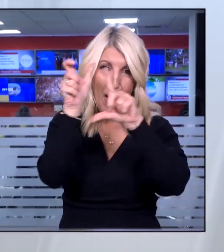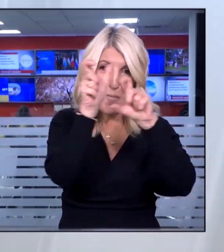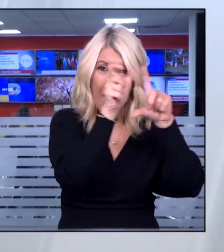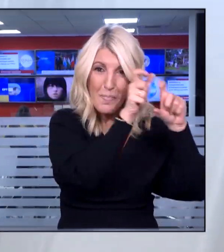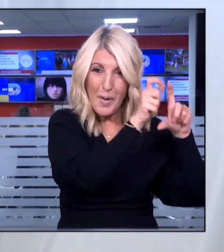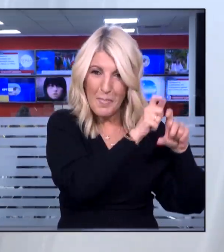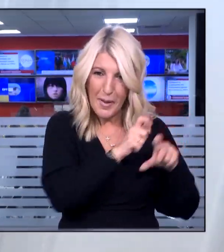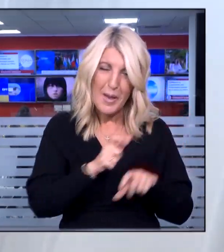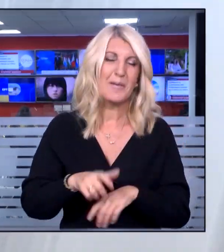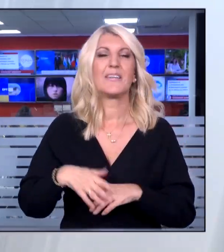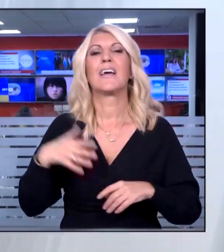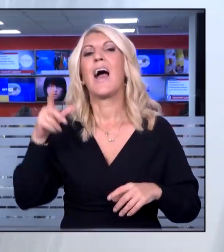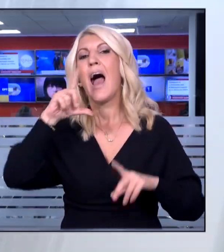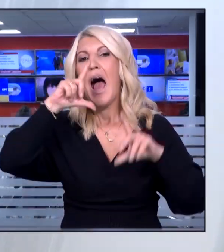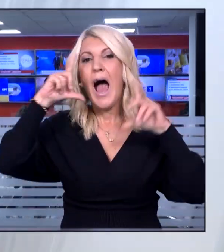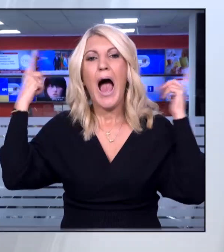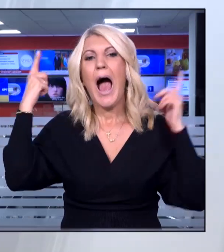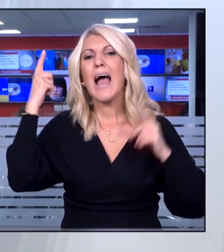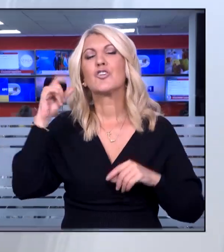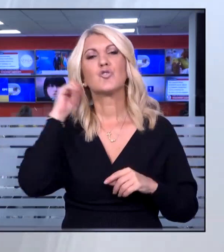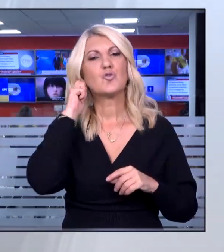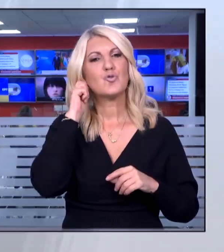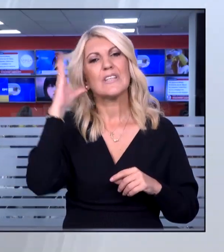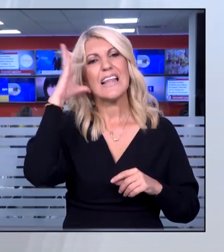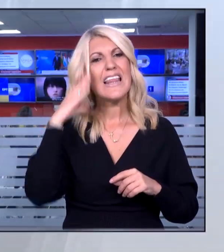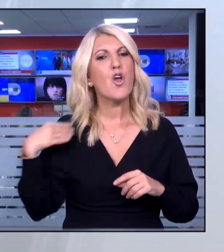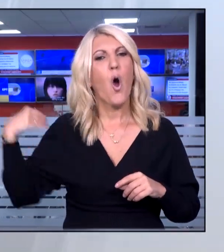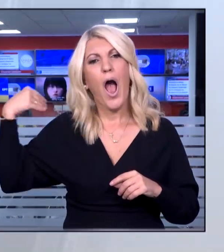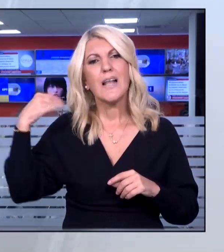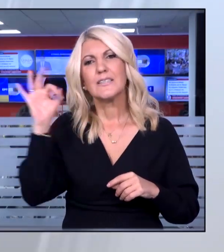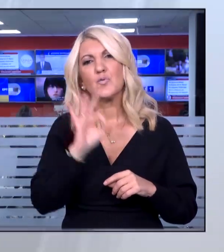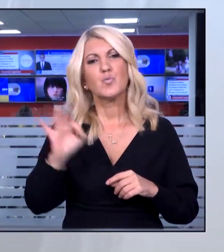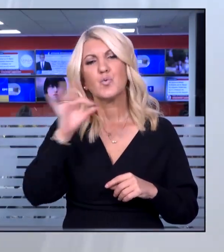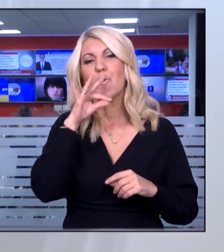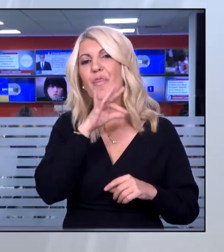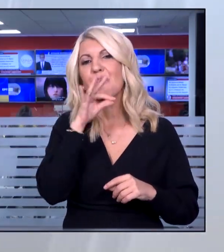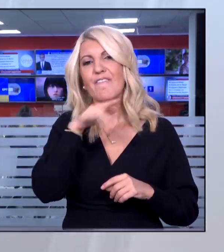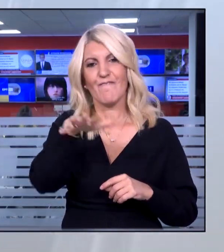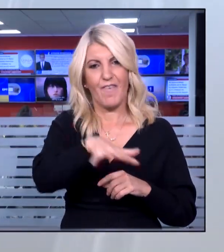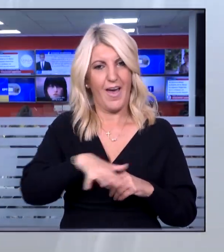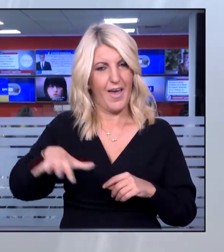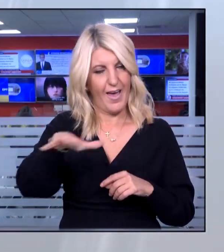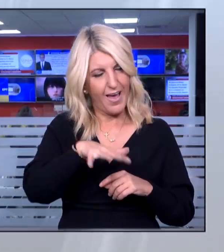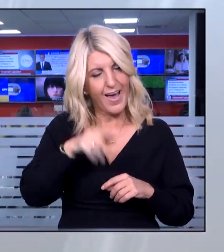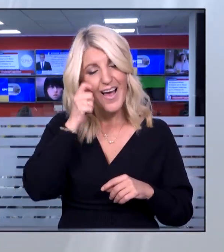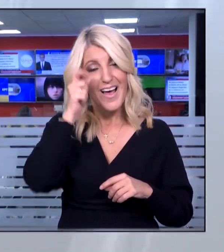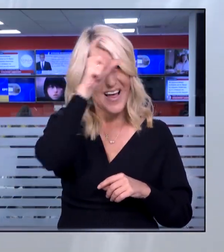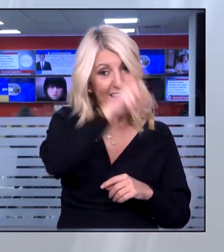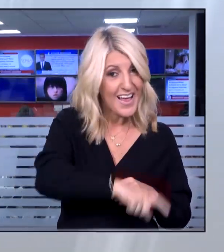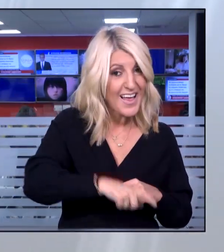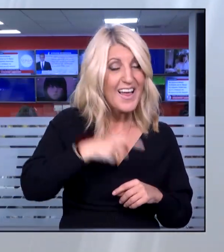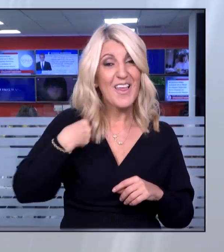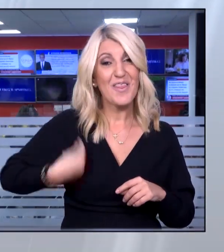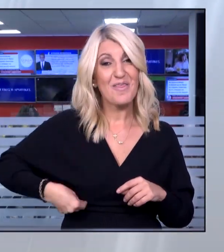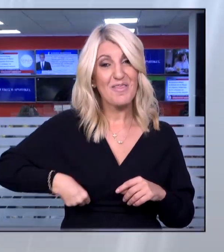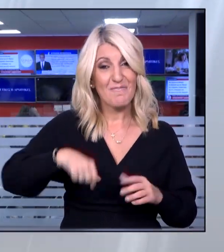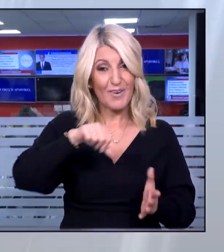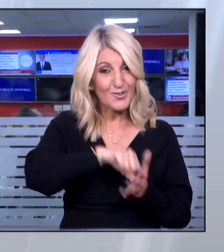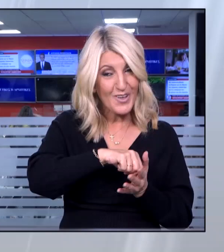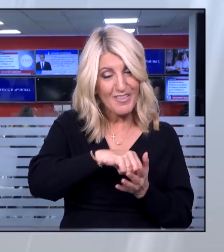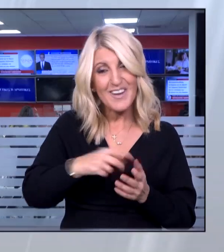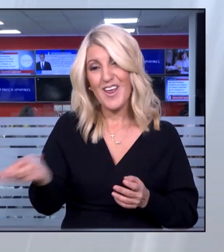Στον Άγιο Ιωάννη στη Θήβα, ο Χάρης Δούκας ενώθηκε χθες με τα ιερά δεσμά του γάμου με την εκλεκτή της καρδιάς του Γεωργία